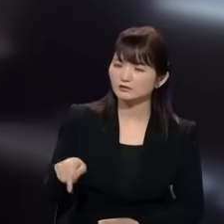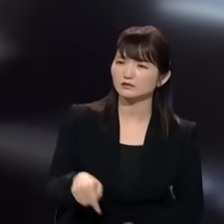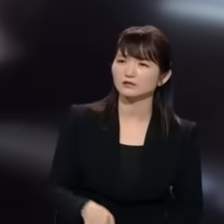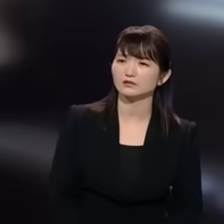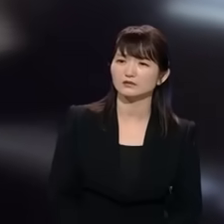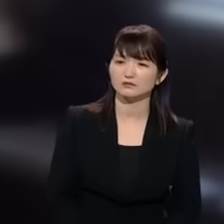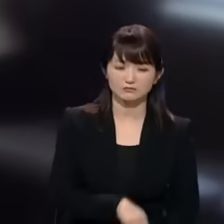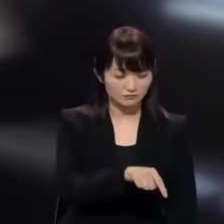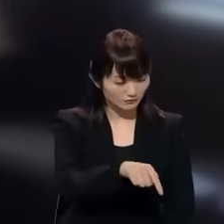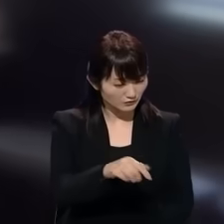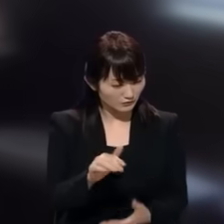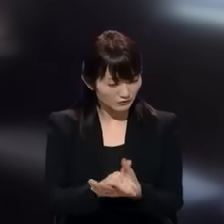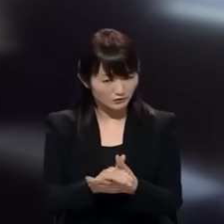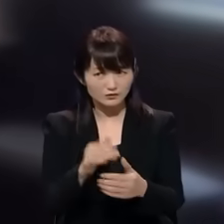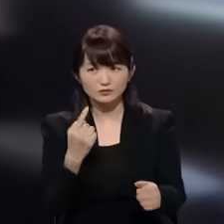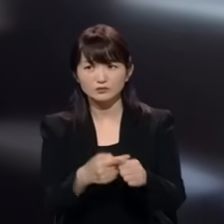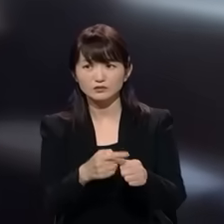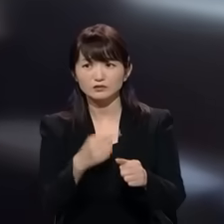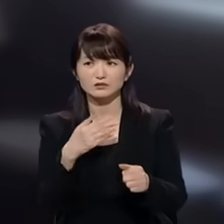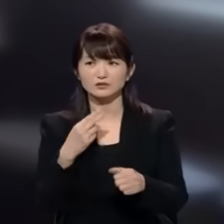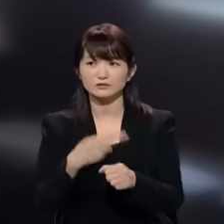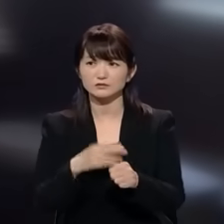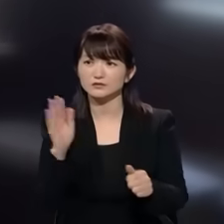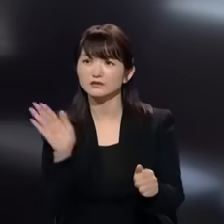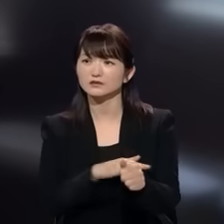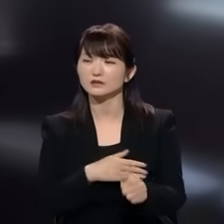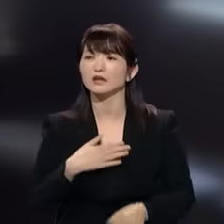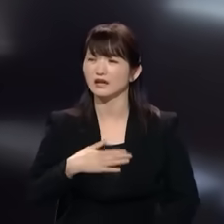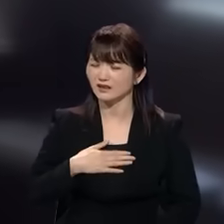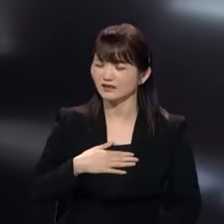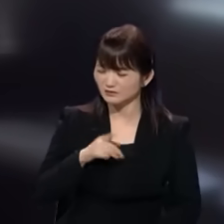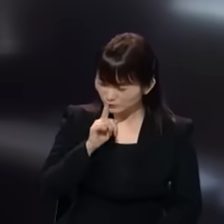그래요. 네가 친구들한테 욕하고 선생님 때렸잖아. 그랬으니까